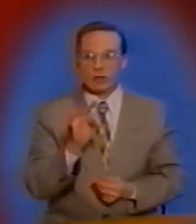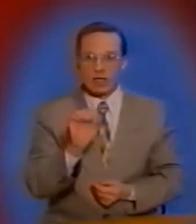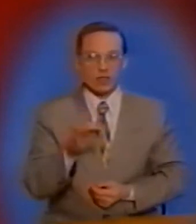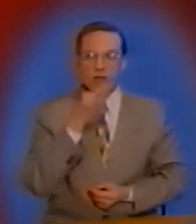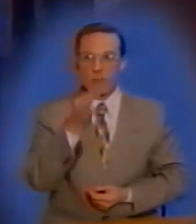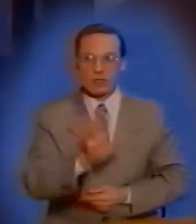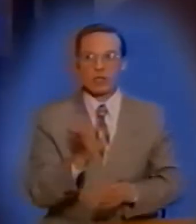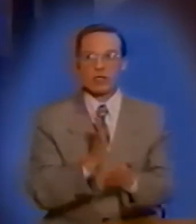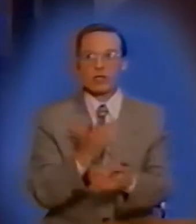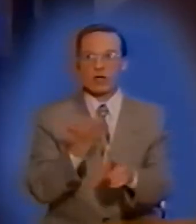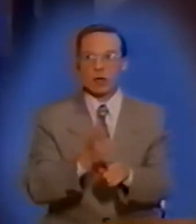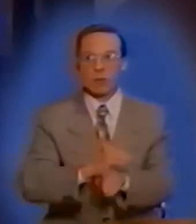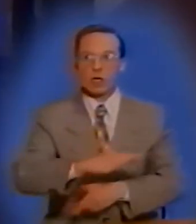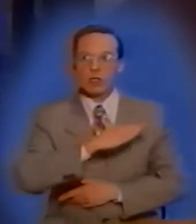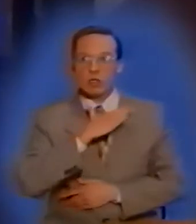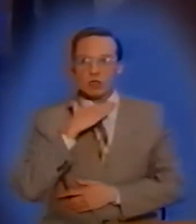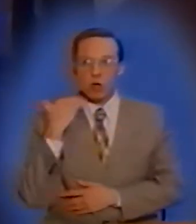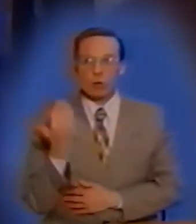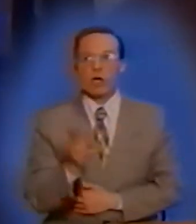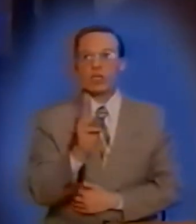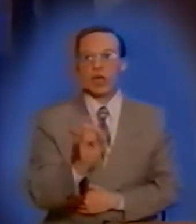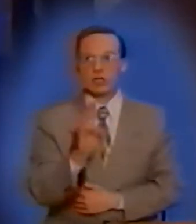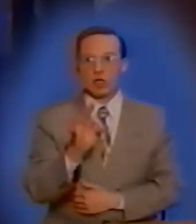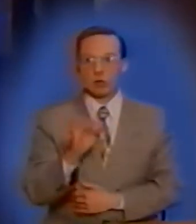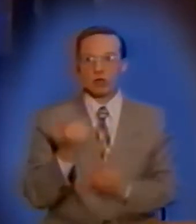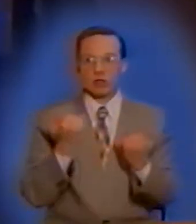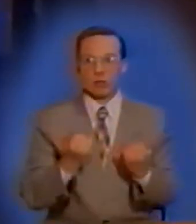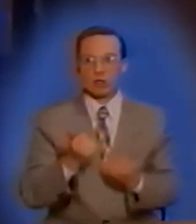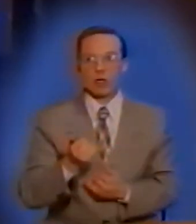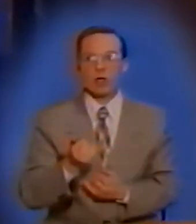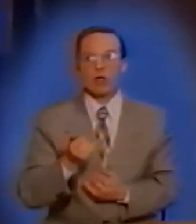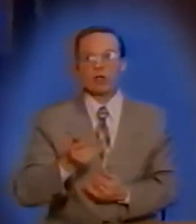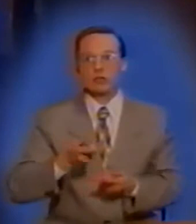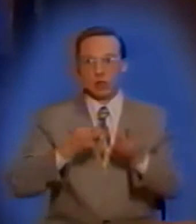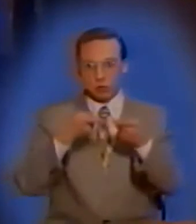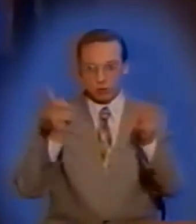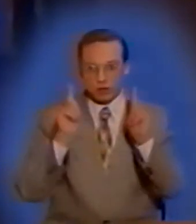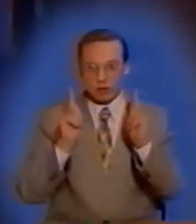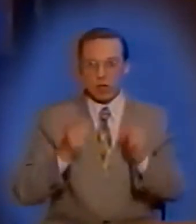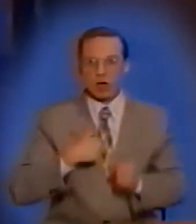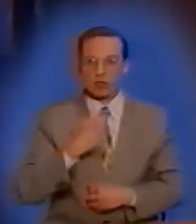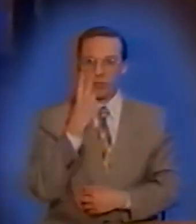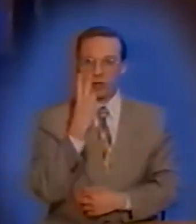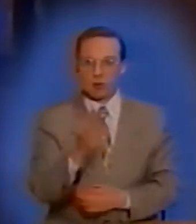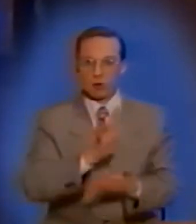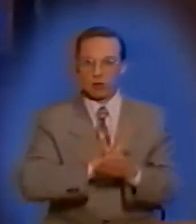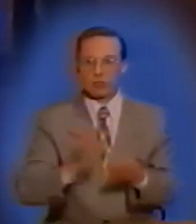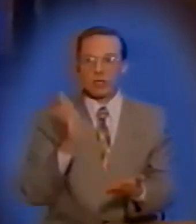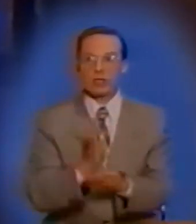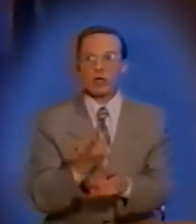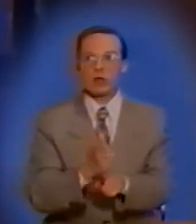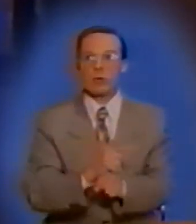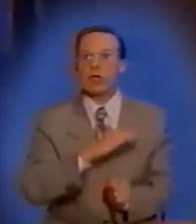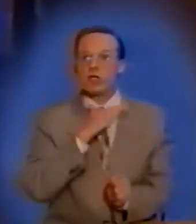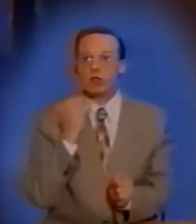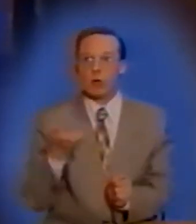Nes yra labai daug heteroseksualių. Ir dabar, kai aš, pažiūrėjau, studijuoju universitete, aš matau grinai, kad yra labai